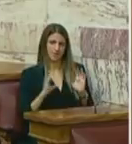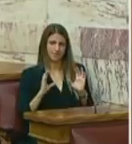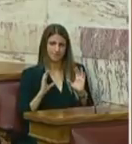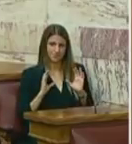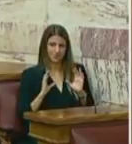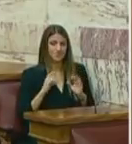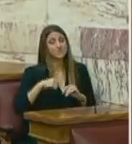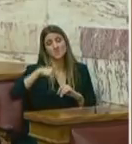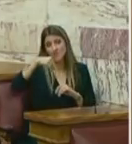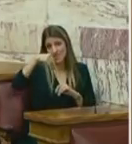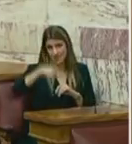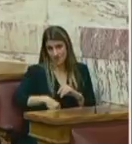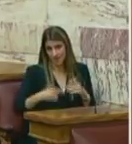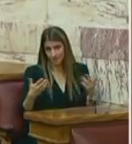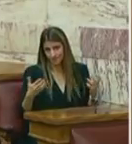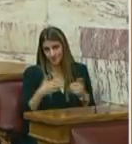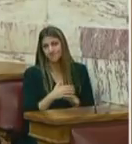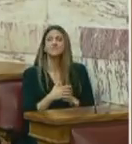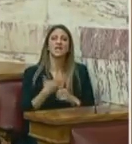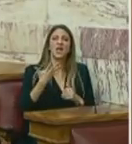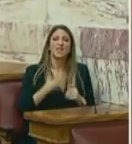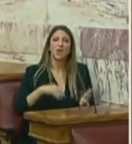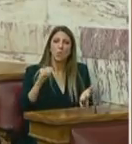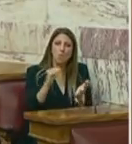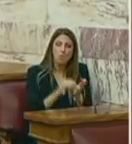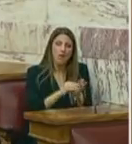Σήμερα θέλω να επαναλάβω όμως κάτι.